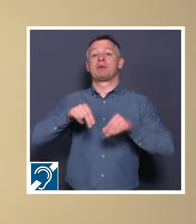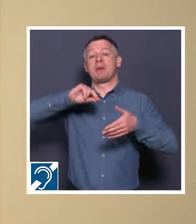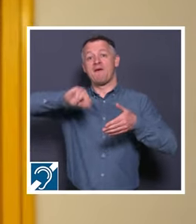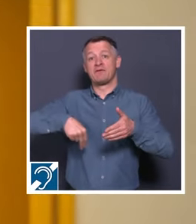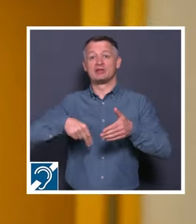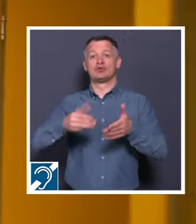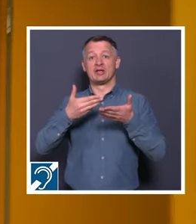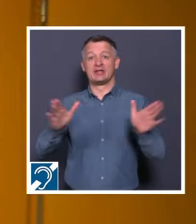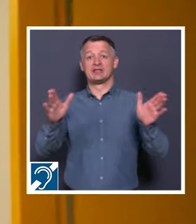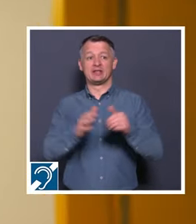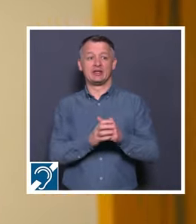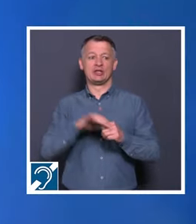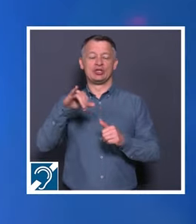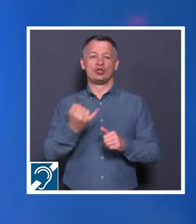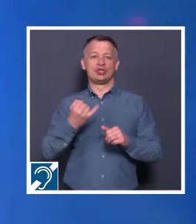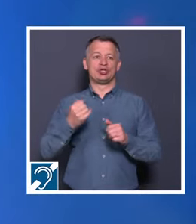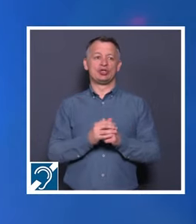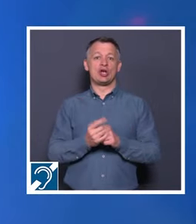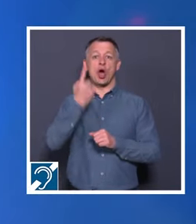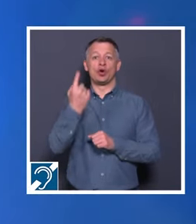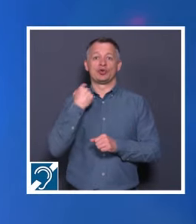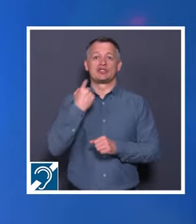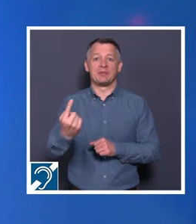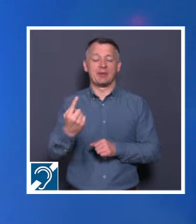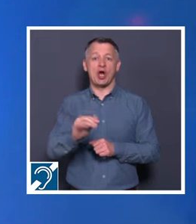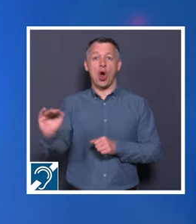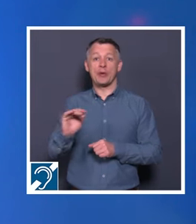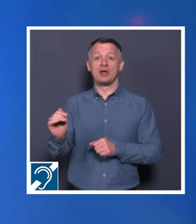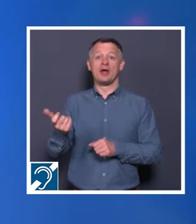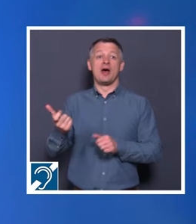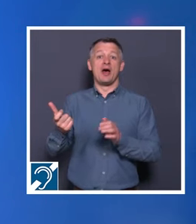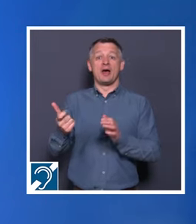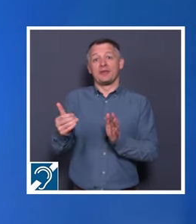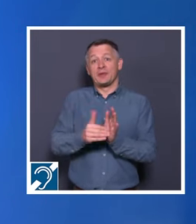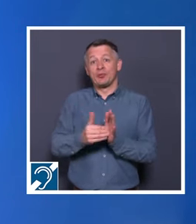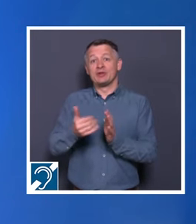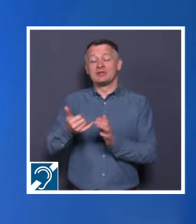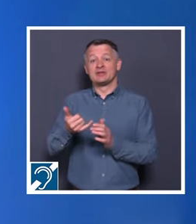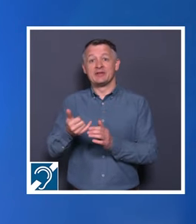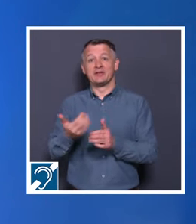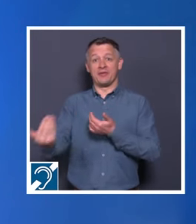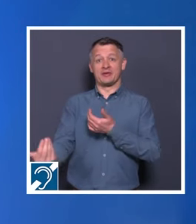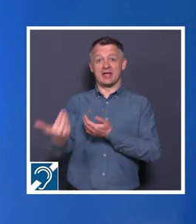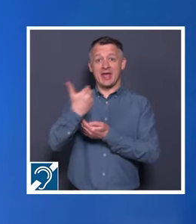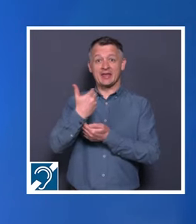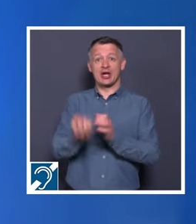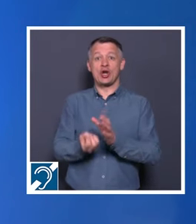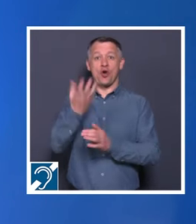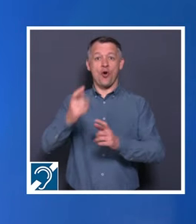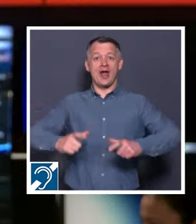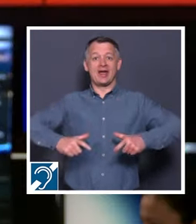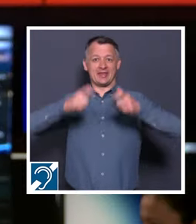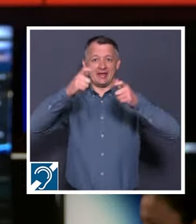de funcționare și într-o săptămână copiii ar trebui deja să fie tratați în noua